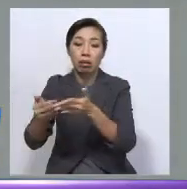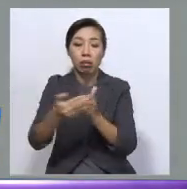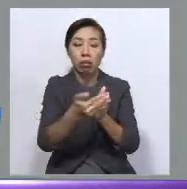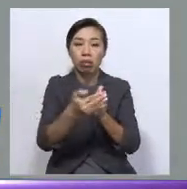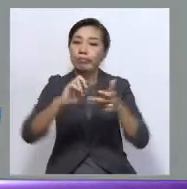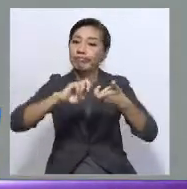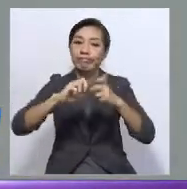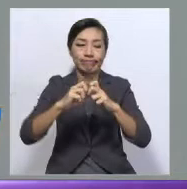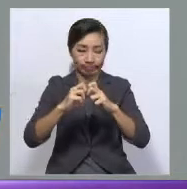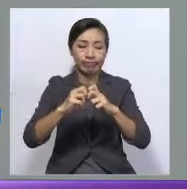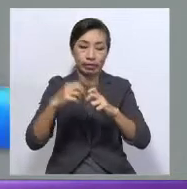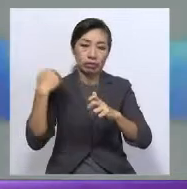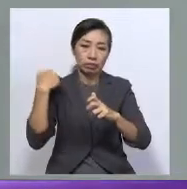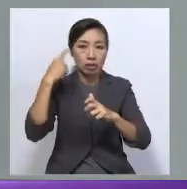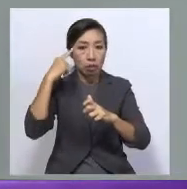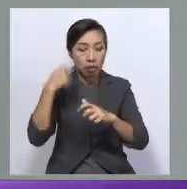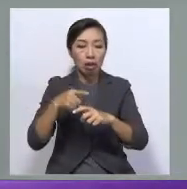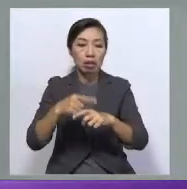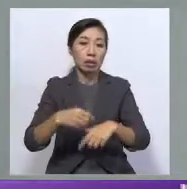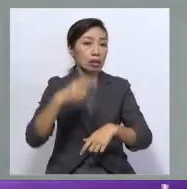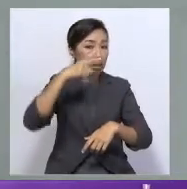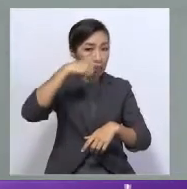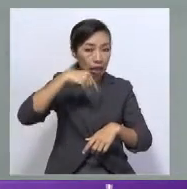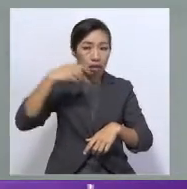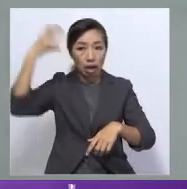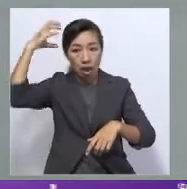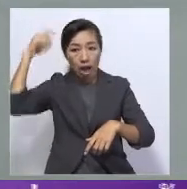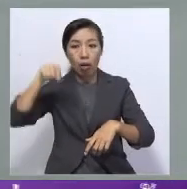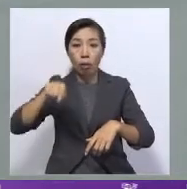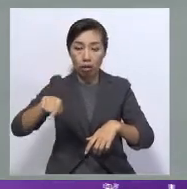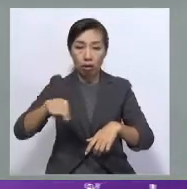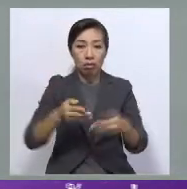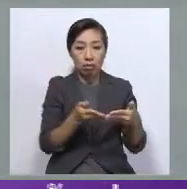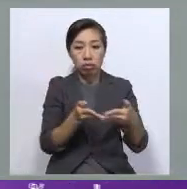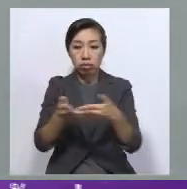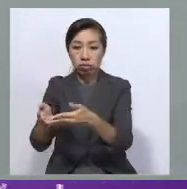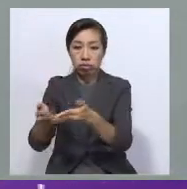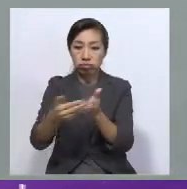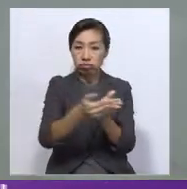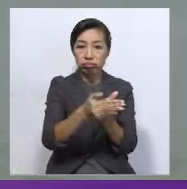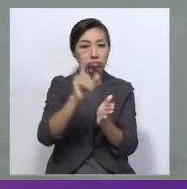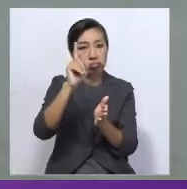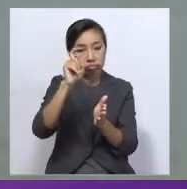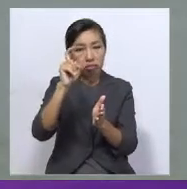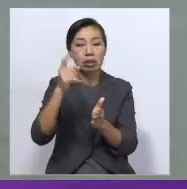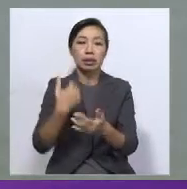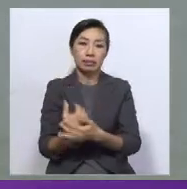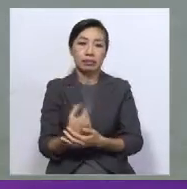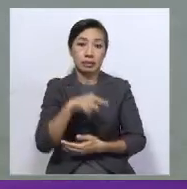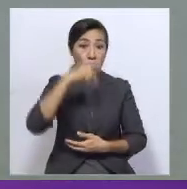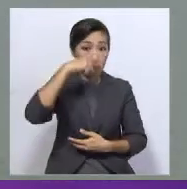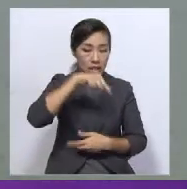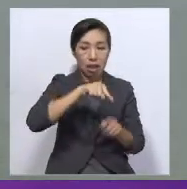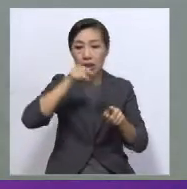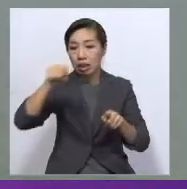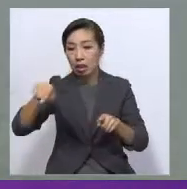ารและการขนส่งสินค้าระหว่างไทยลาวที่บริเวณด่านศุลกากรอำเภอเมืองบึงกาฬและเมืองปากสัน